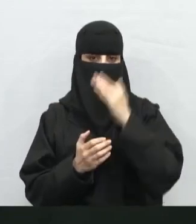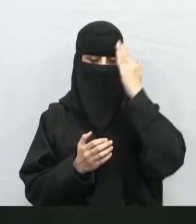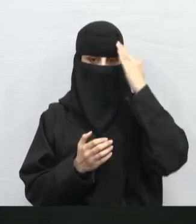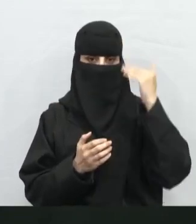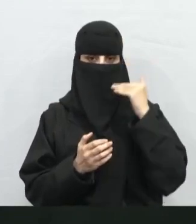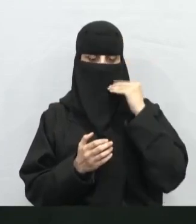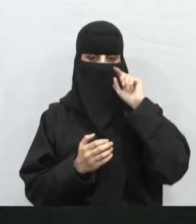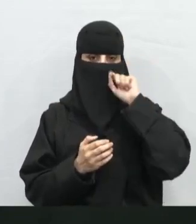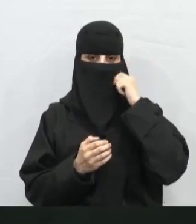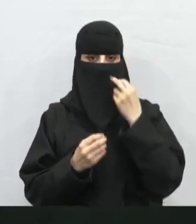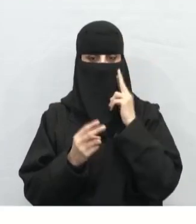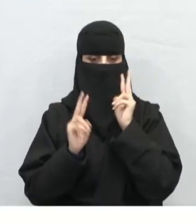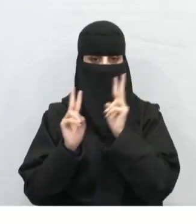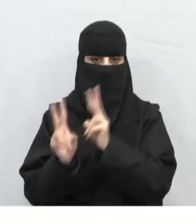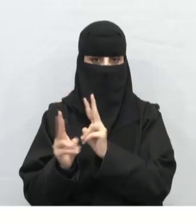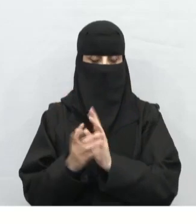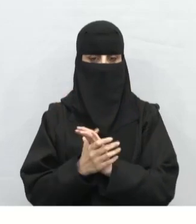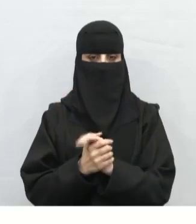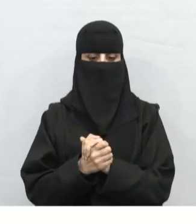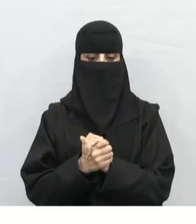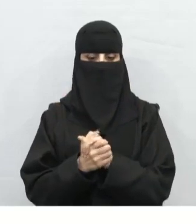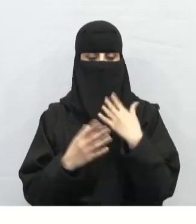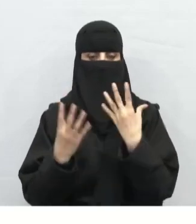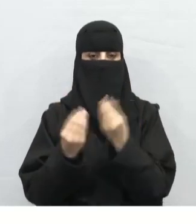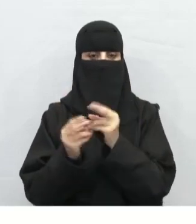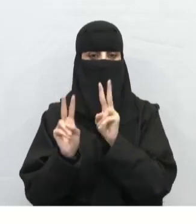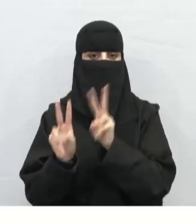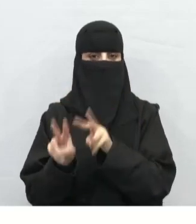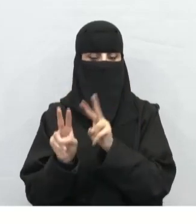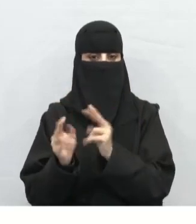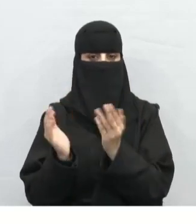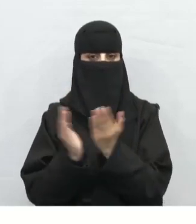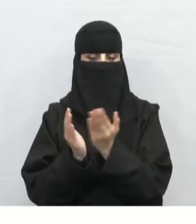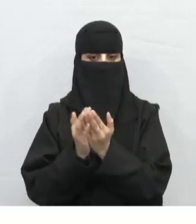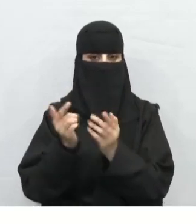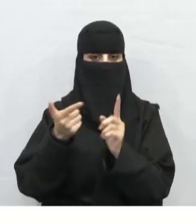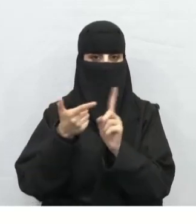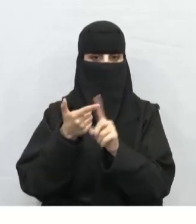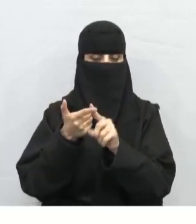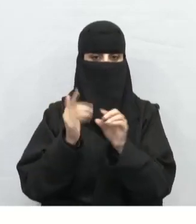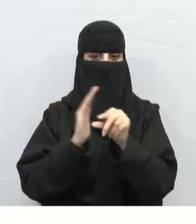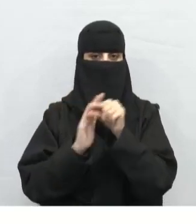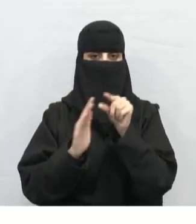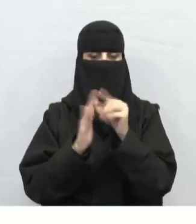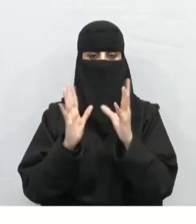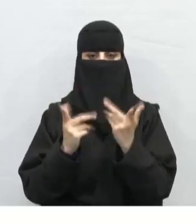الطلاب والطالبات لا زلنا واياكم في الدرس الثاني الذي هو بعنوان